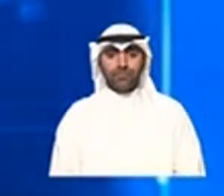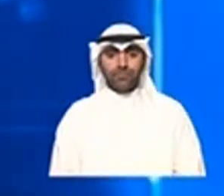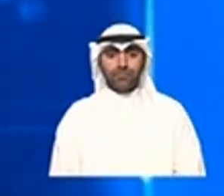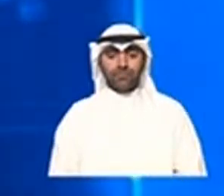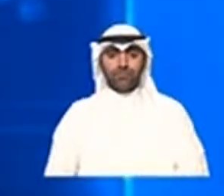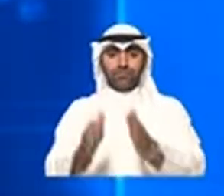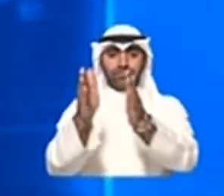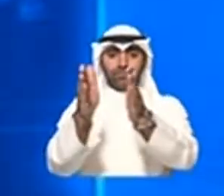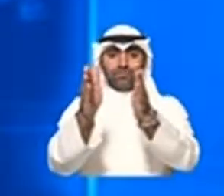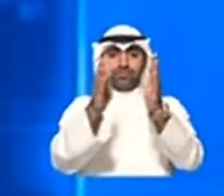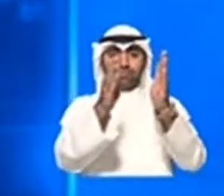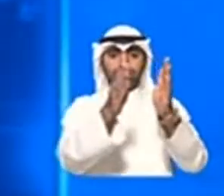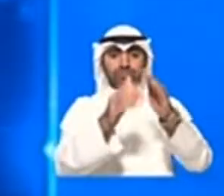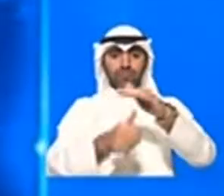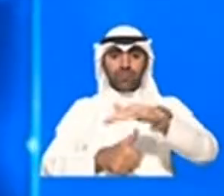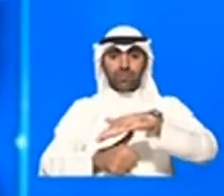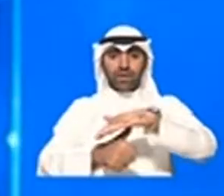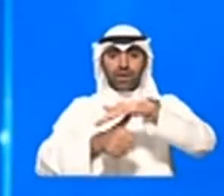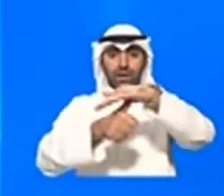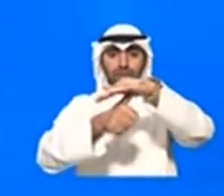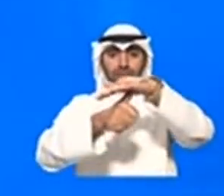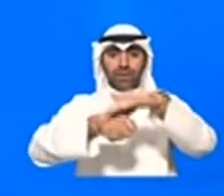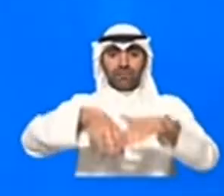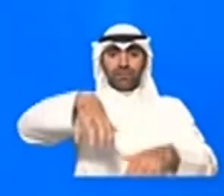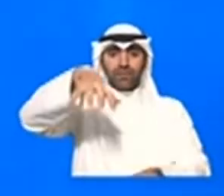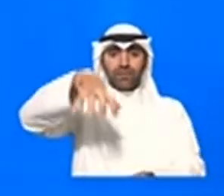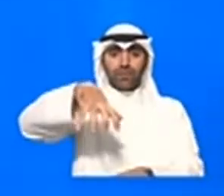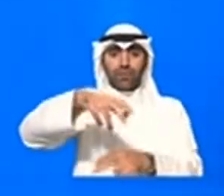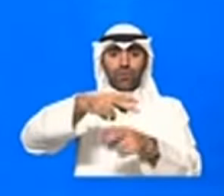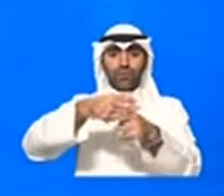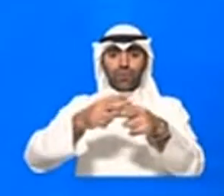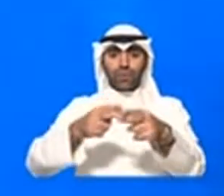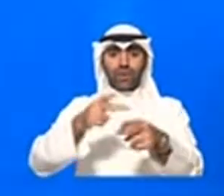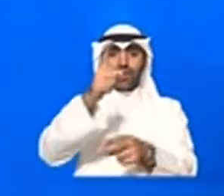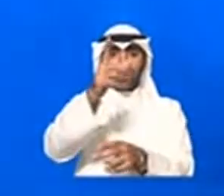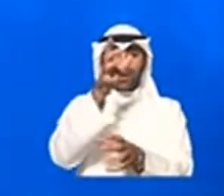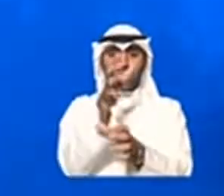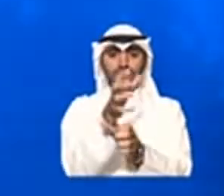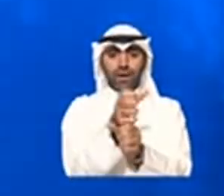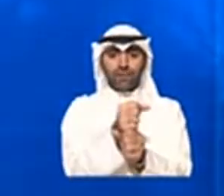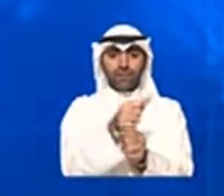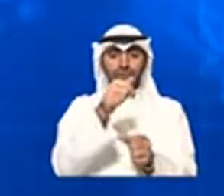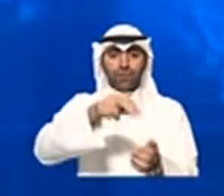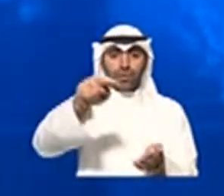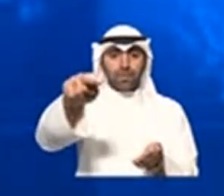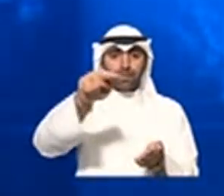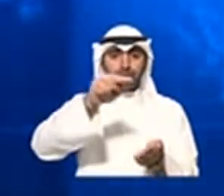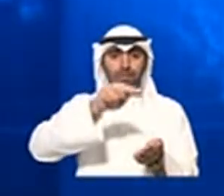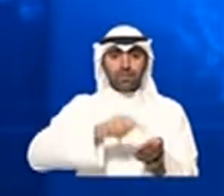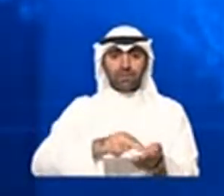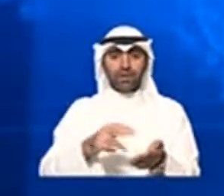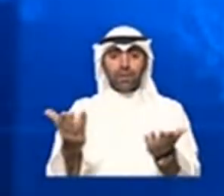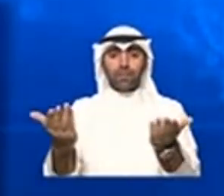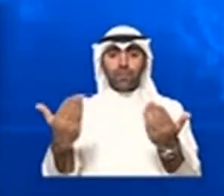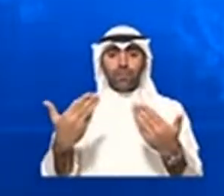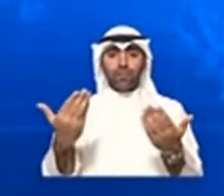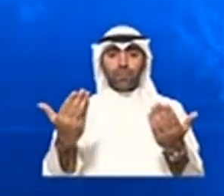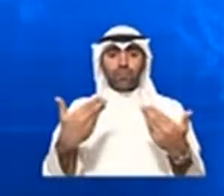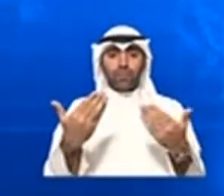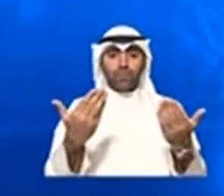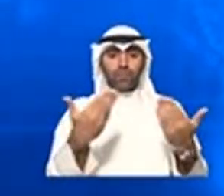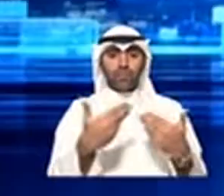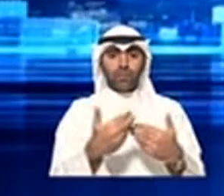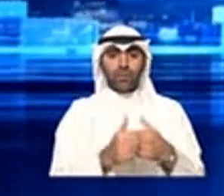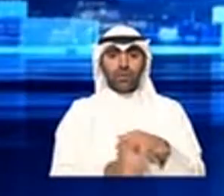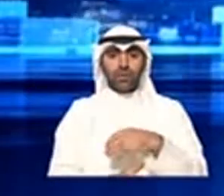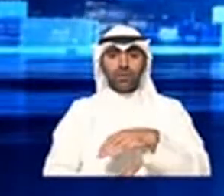تلقى حضرته صاحب السمو أمير البلاد الشيخ نواف الأحمد الجابر الصباح حفظه الله ورعاه برقية تهنئة من أخيه صاحب الجلالة